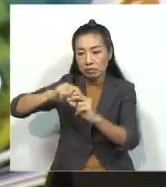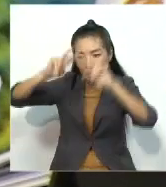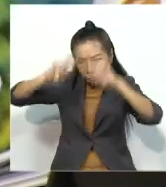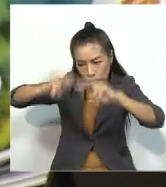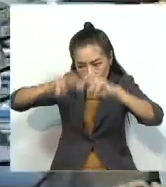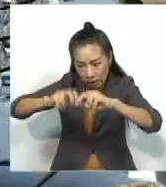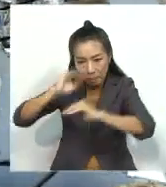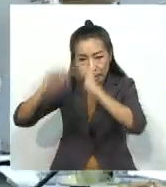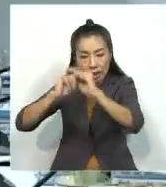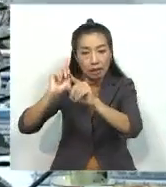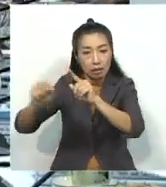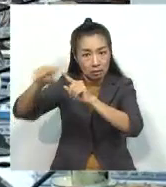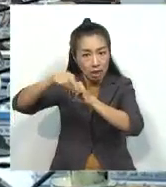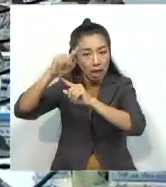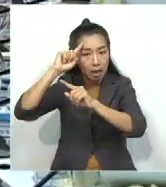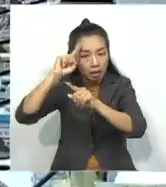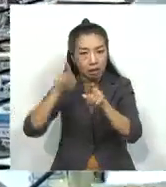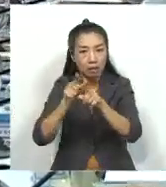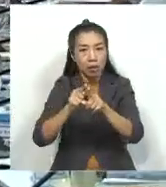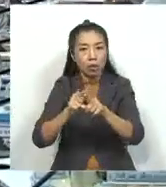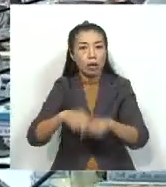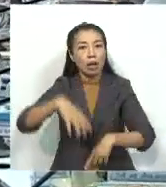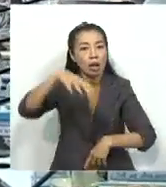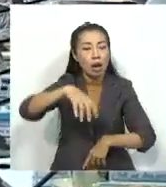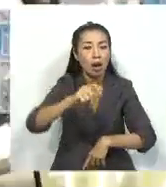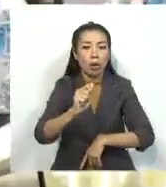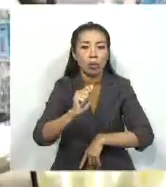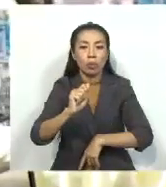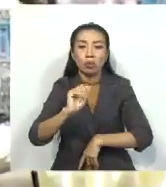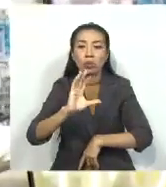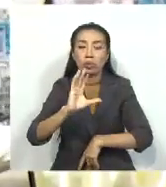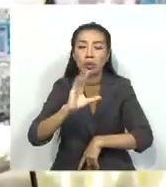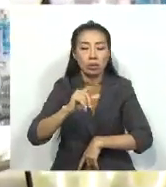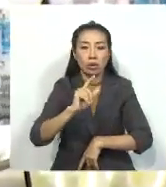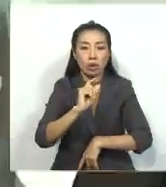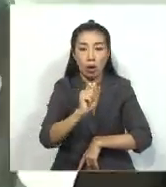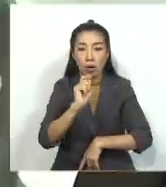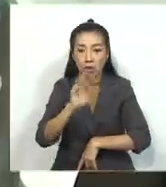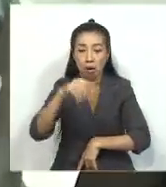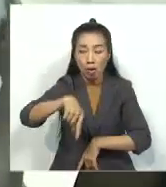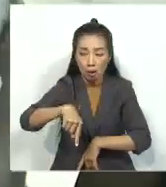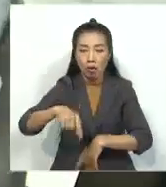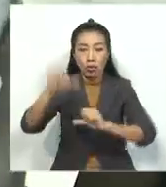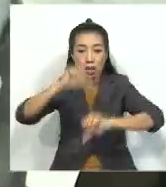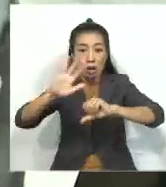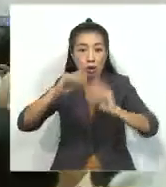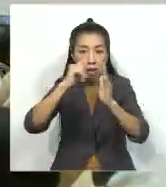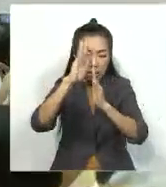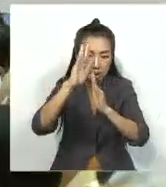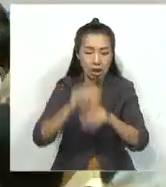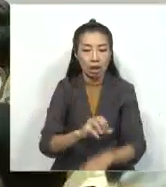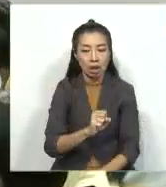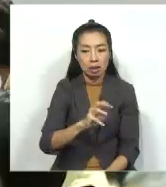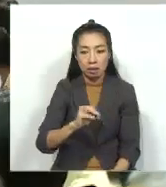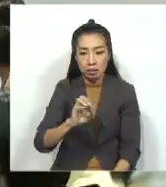ฒนาทั้งการยกระดับอุทยานวิทยาศาสตร์ภาคเหนือการพัฒนาสตาร์ทอัพและ SME ยกระดับการ